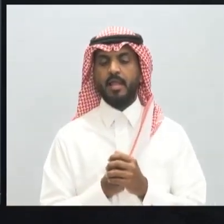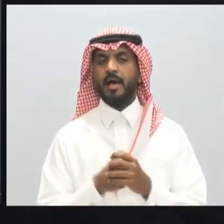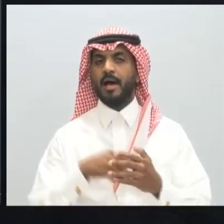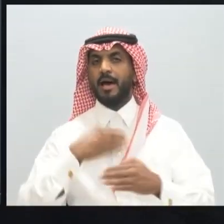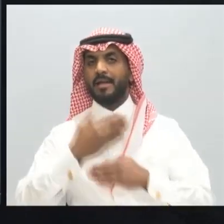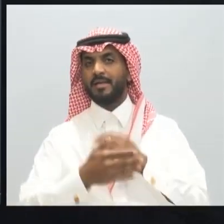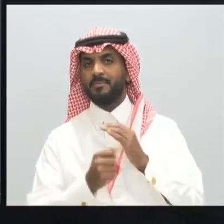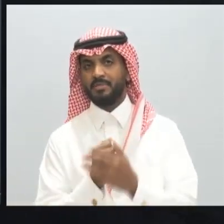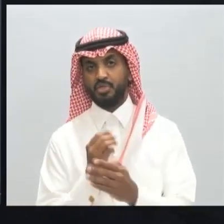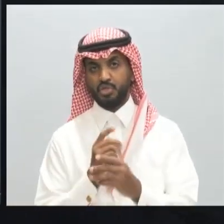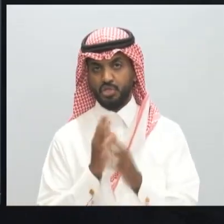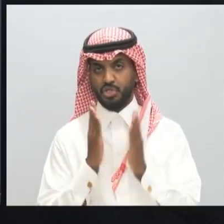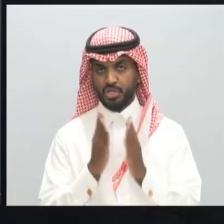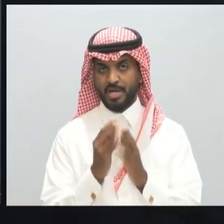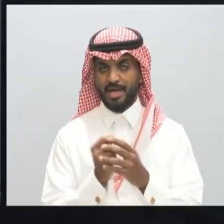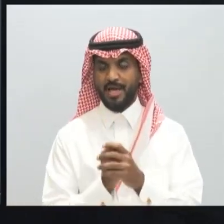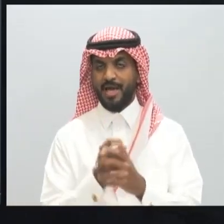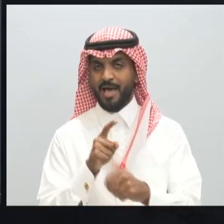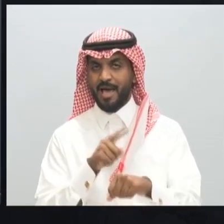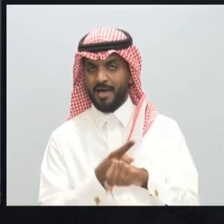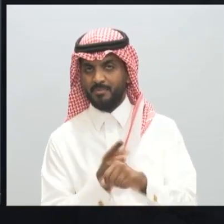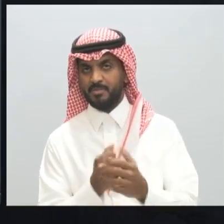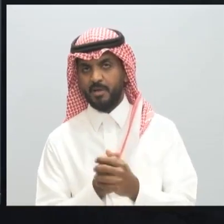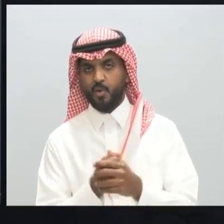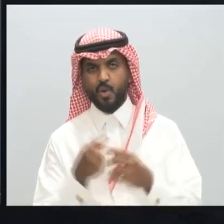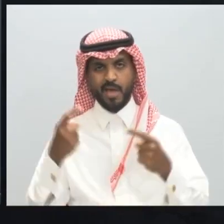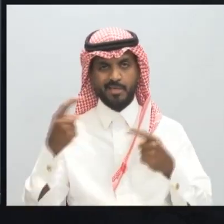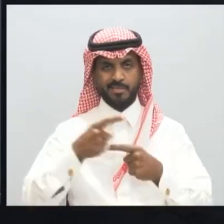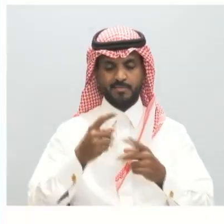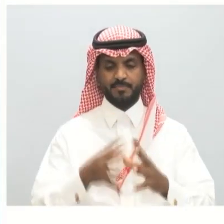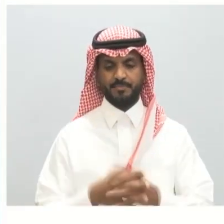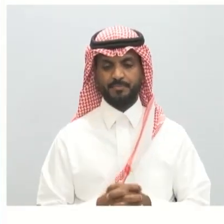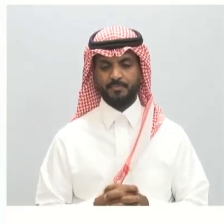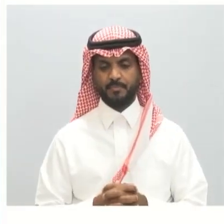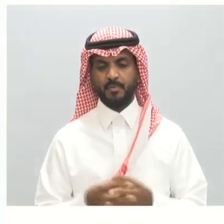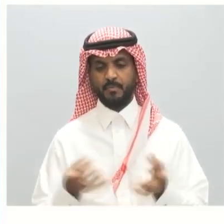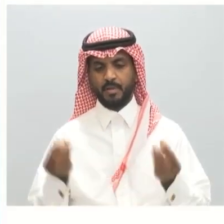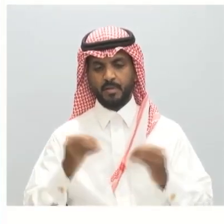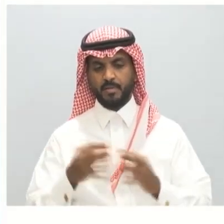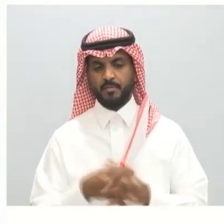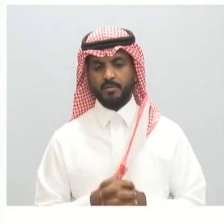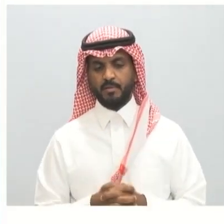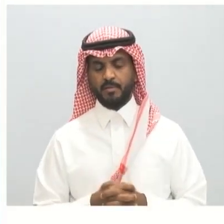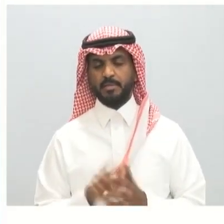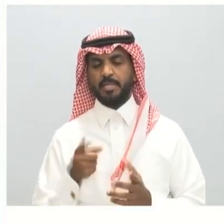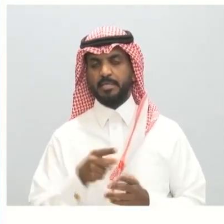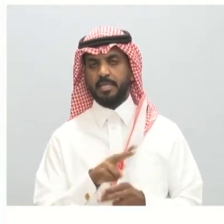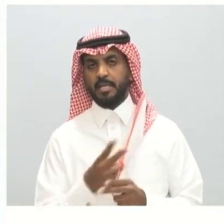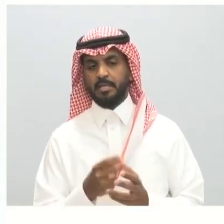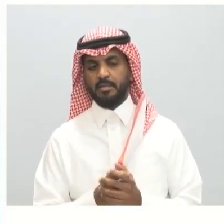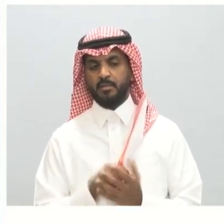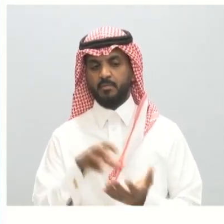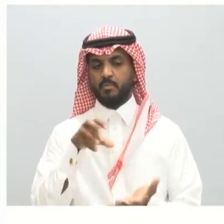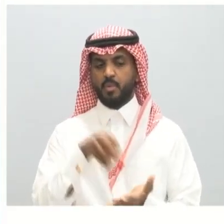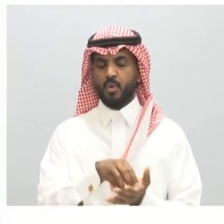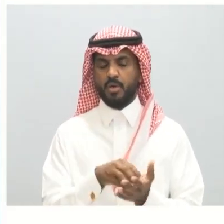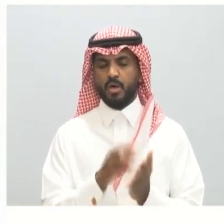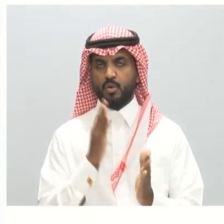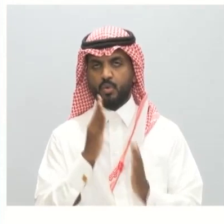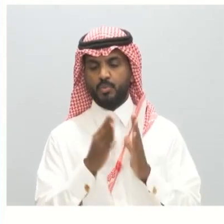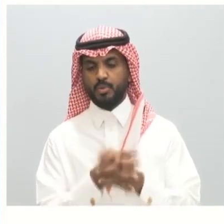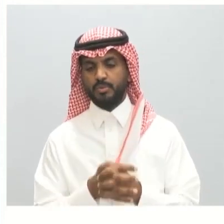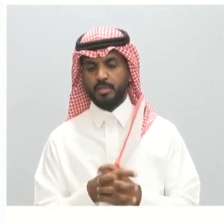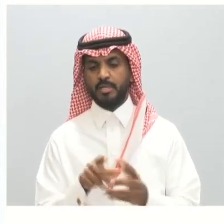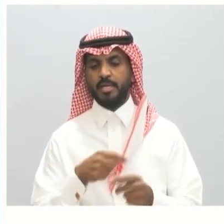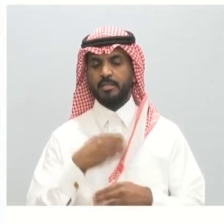الساعه او عكس اتجاه عقارب الساعه بالاضافه الى انه يقوم بتحديد تغيير موقع الروبوت